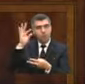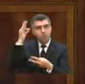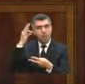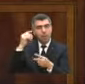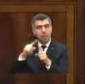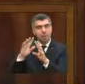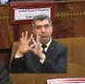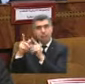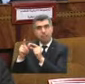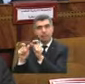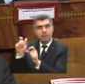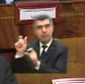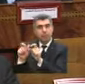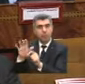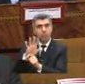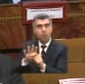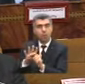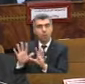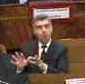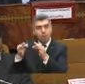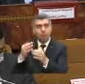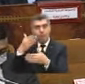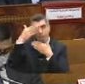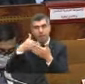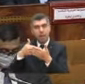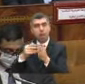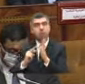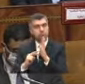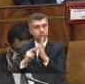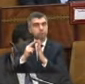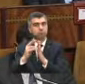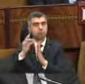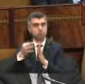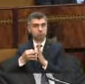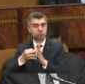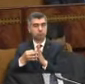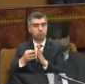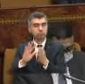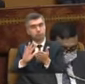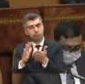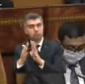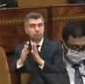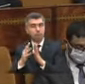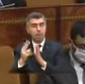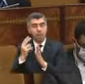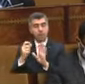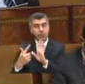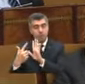للتخطيط يبرز أن المغرب شاهد تطوراً مضطرداً ما بين سنتي